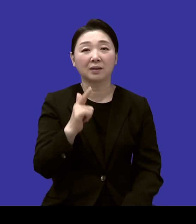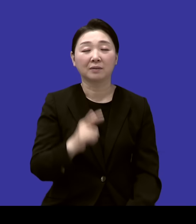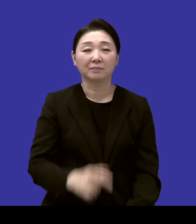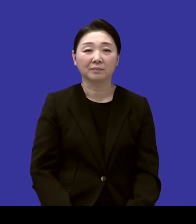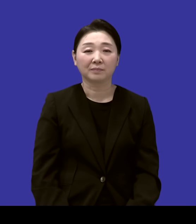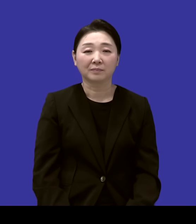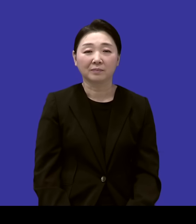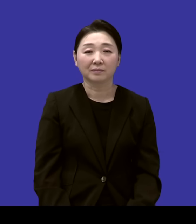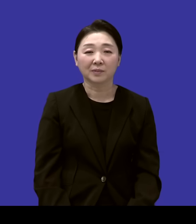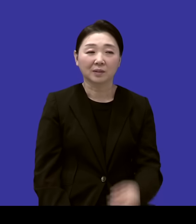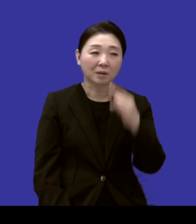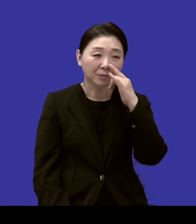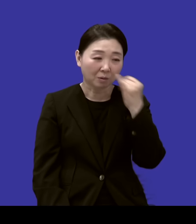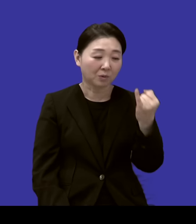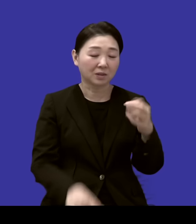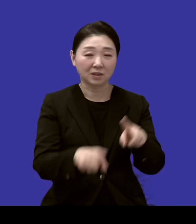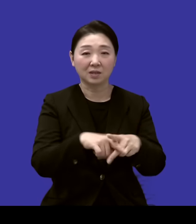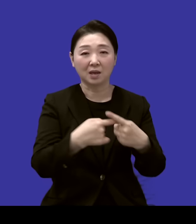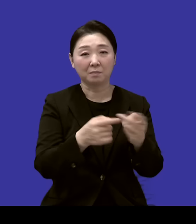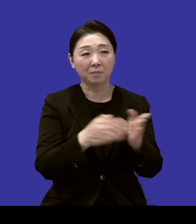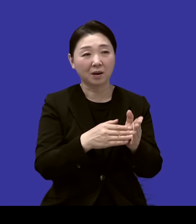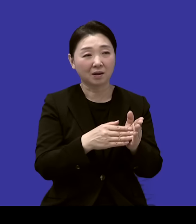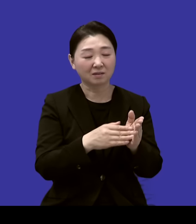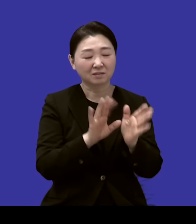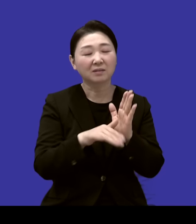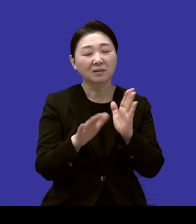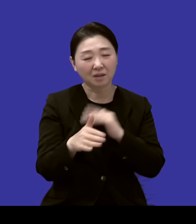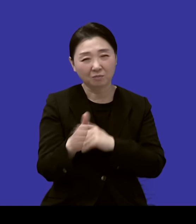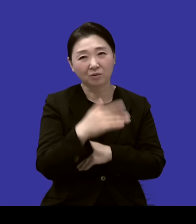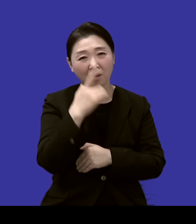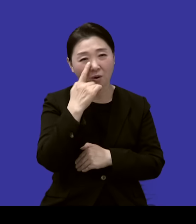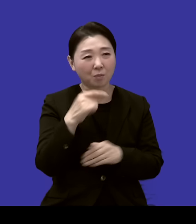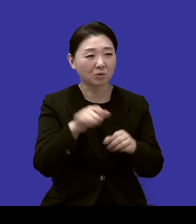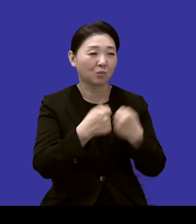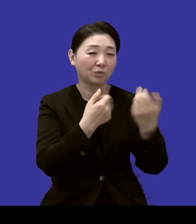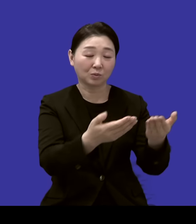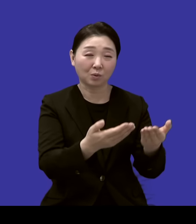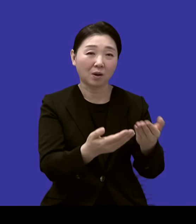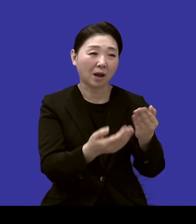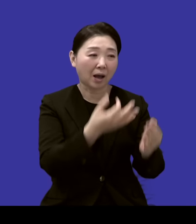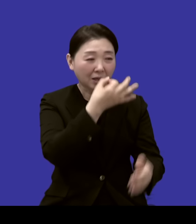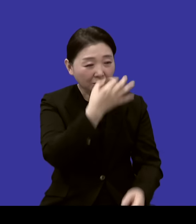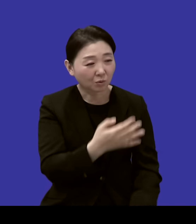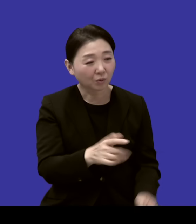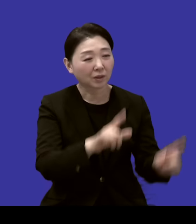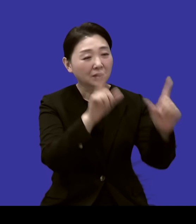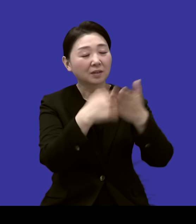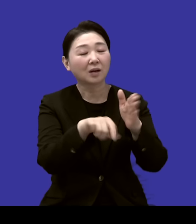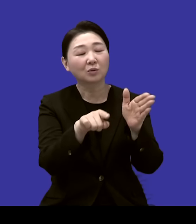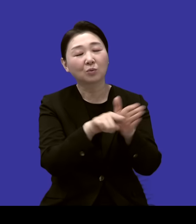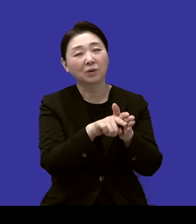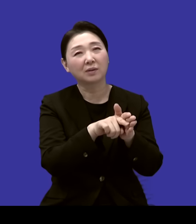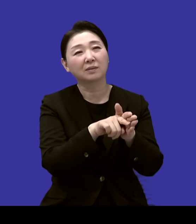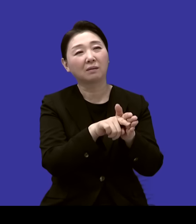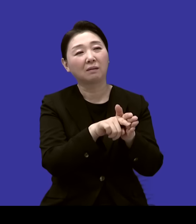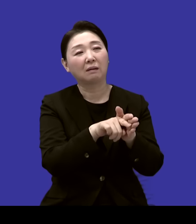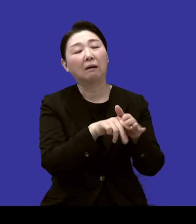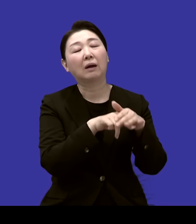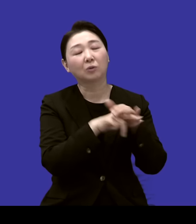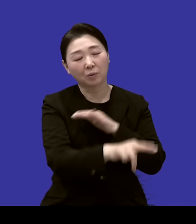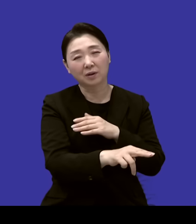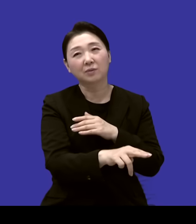그래서 어머니가 이해되고 그때부터 어머니가 용서되기 시작했어요. 어머니도 정말 힘드셨고 어머니도 살려고 나가신 거구나. 그래서 어머니가